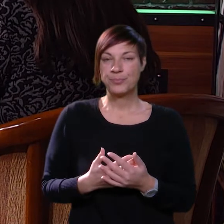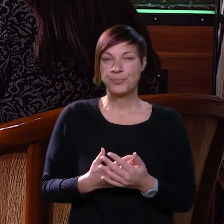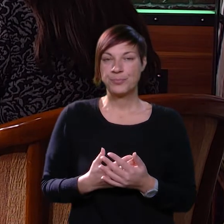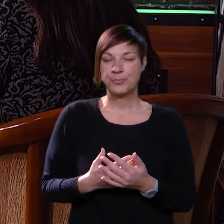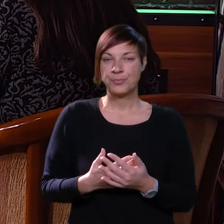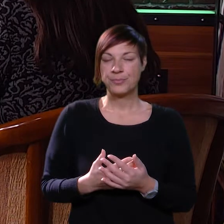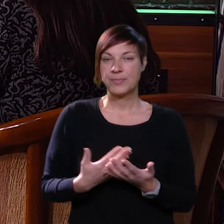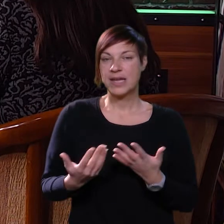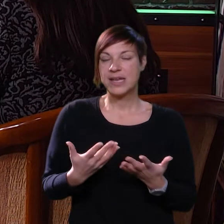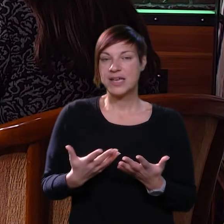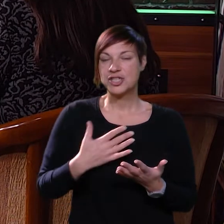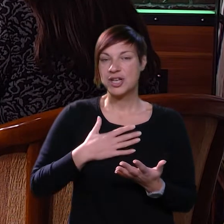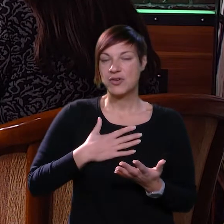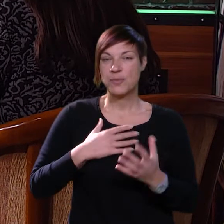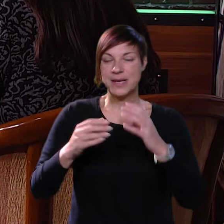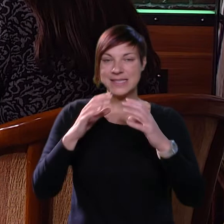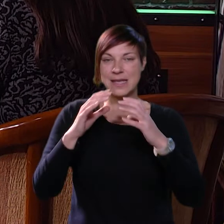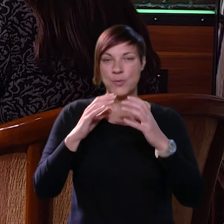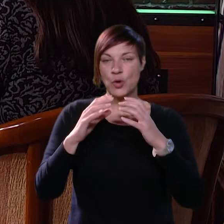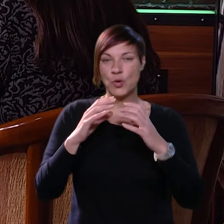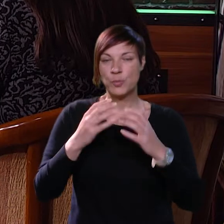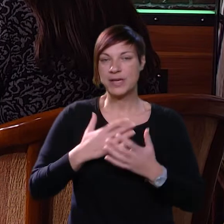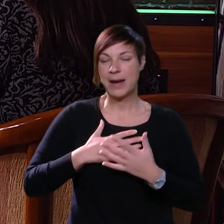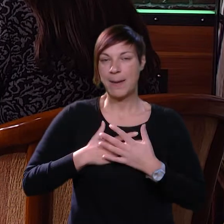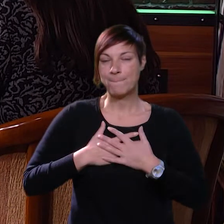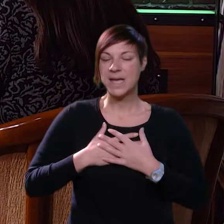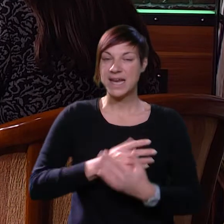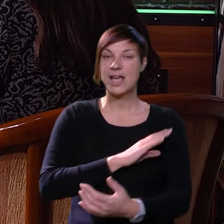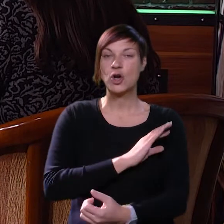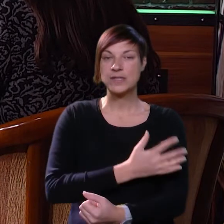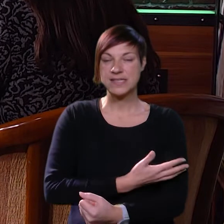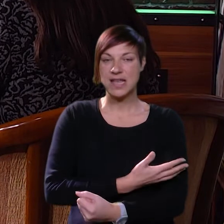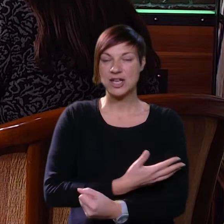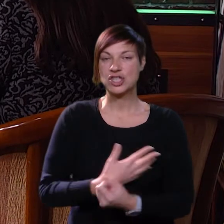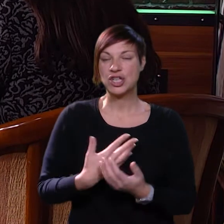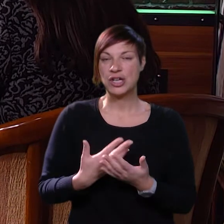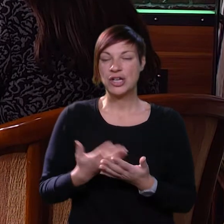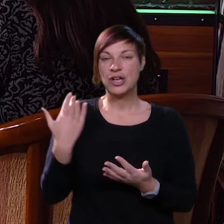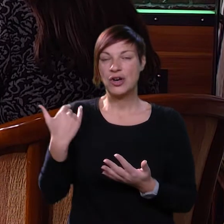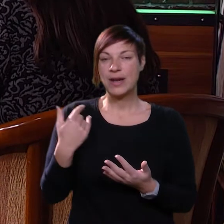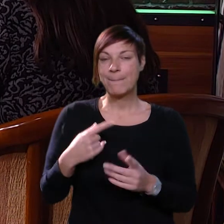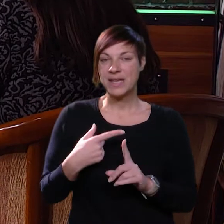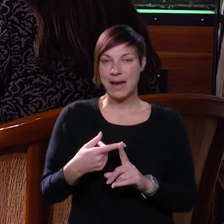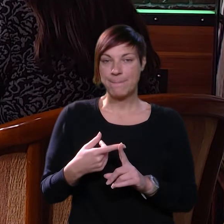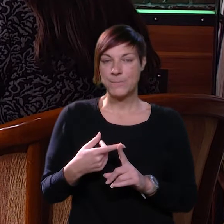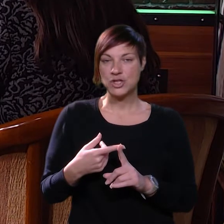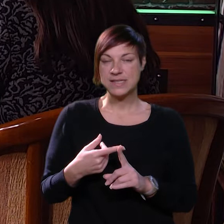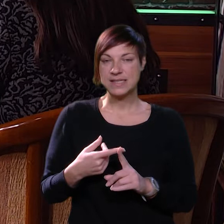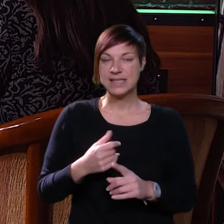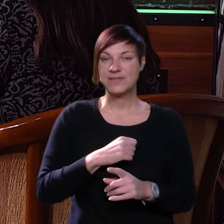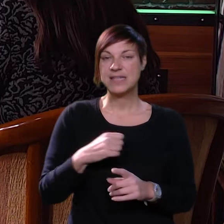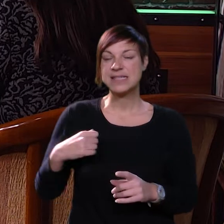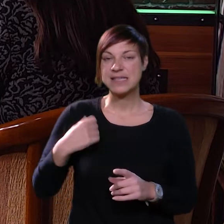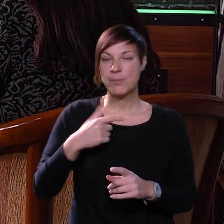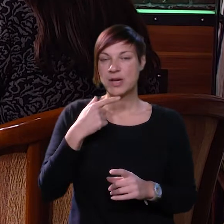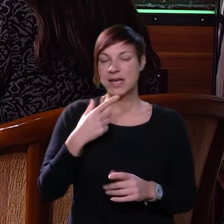I u biti način na koji je ona sa mnom komunicirala je mene jako osnažio, jer ona je bila jako pozitivna